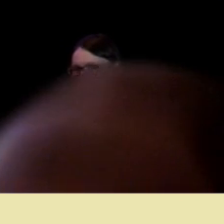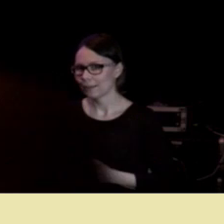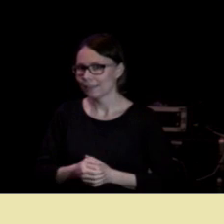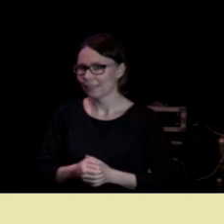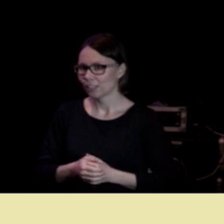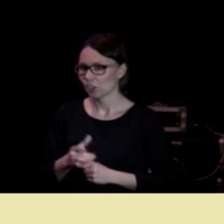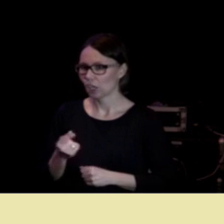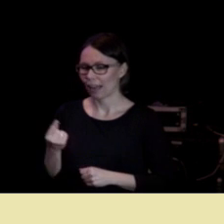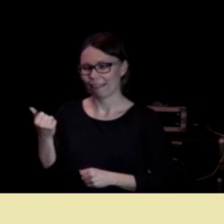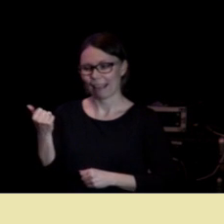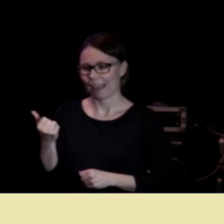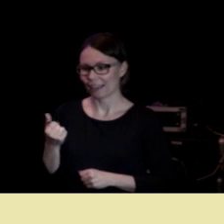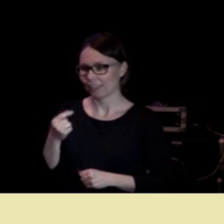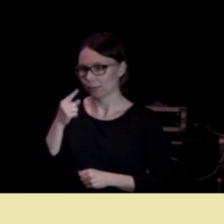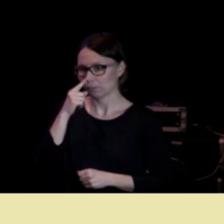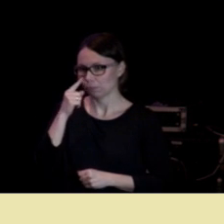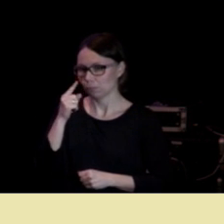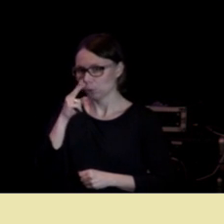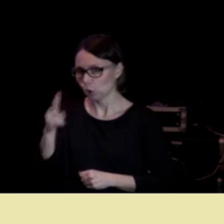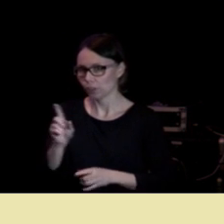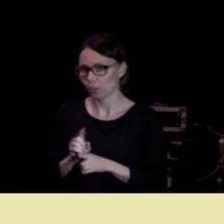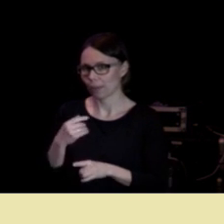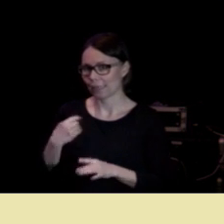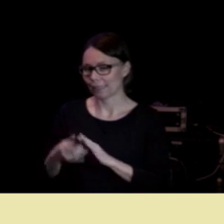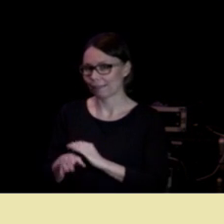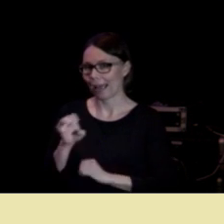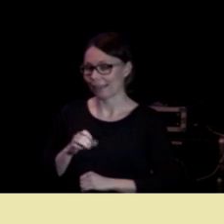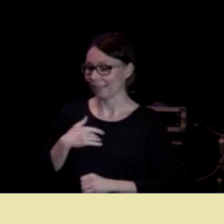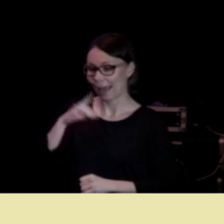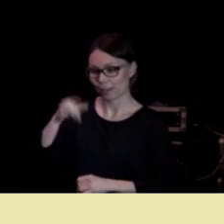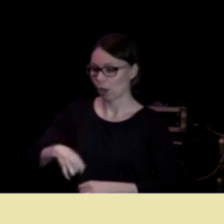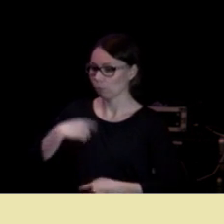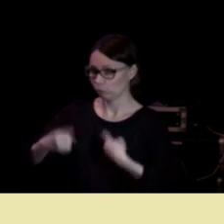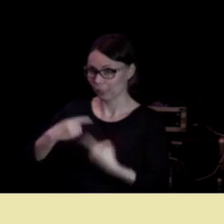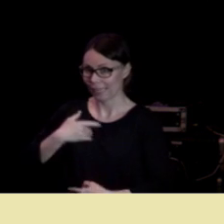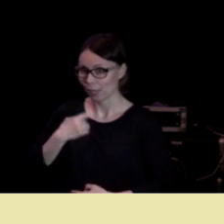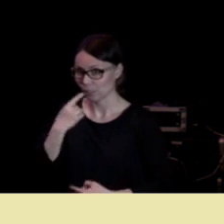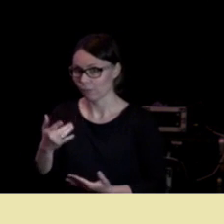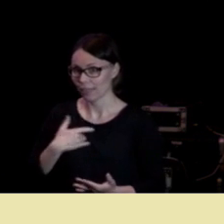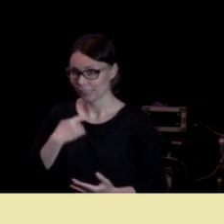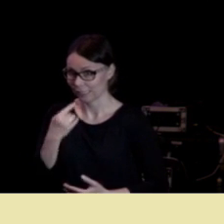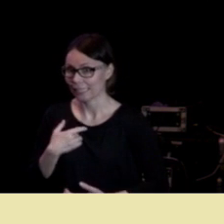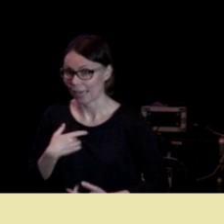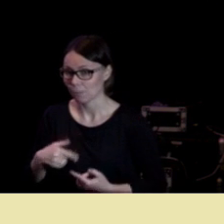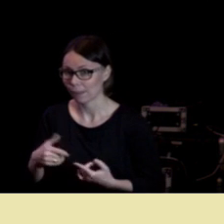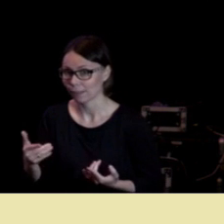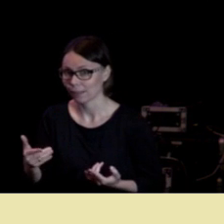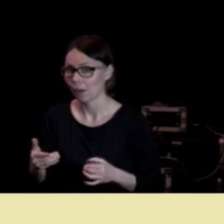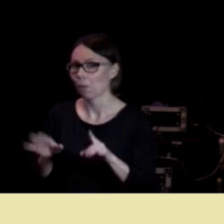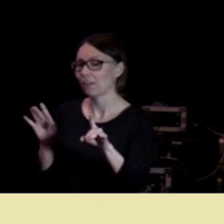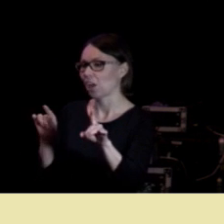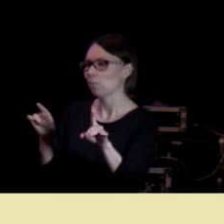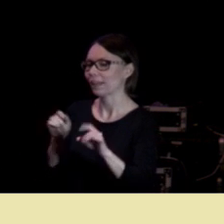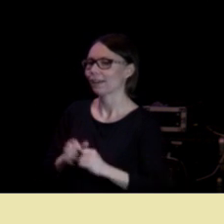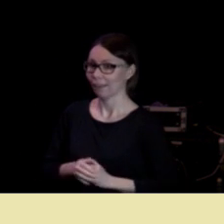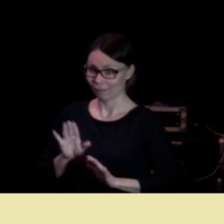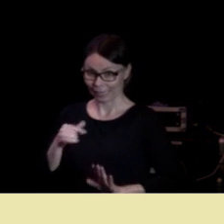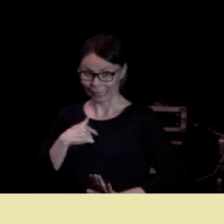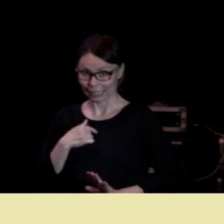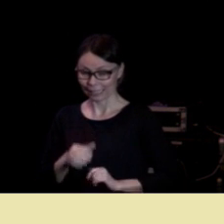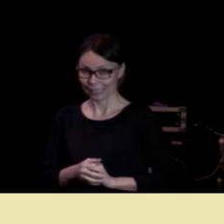For den er ikke den nyeste som jeg sendte Erlend, så jeg kan godt kjøre på og si det jeg skal si. Men jeg skal vente